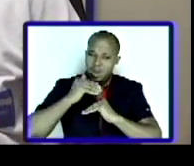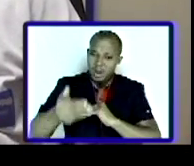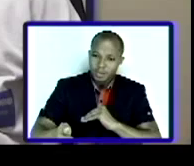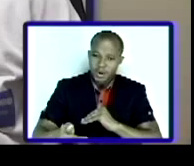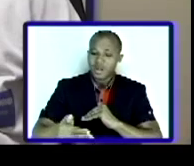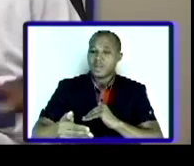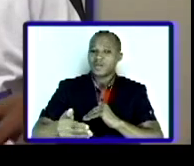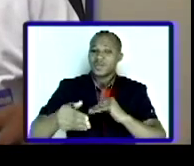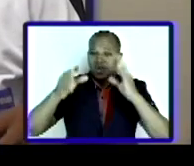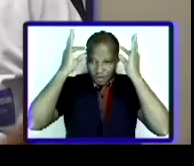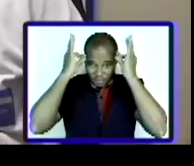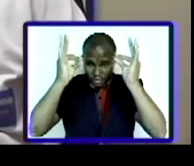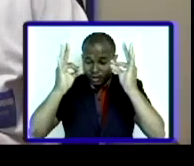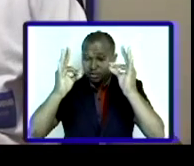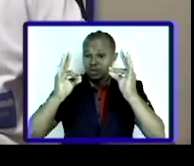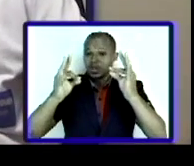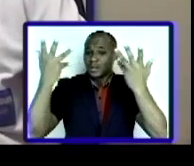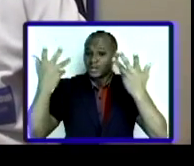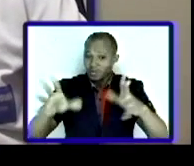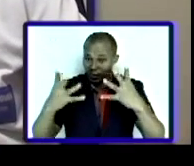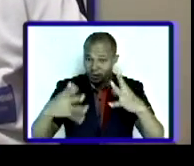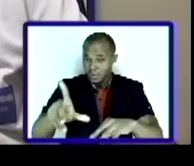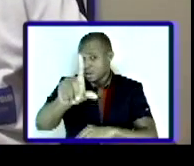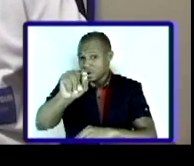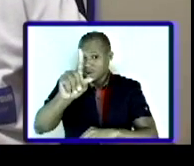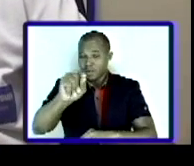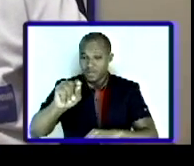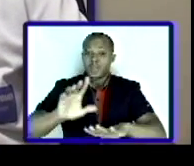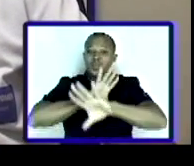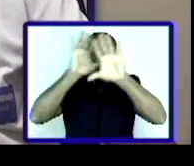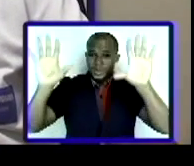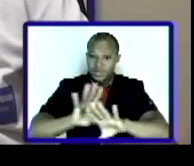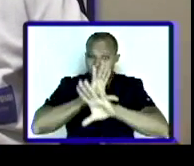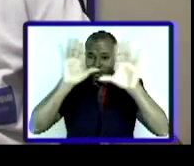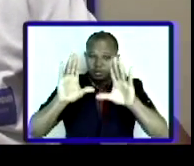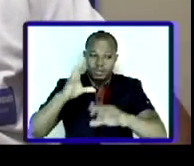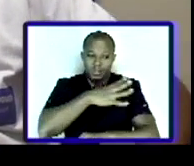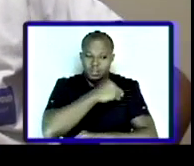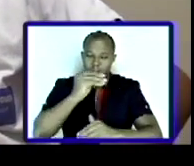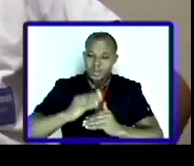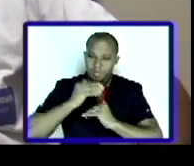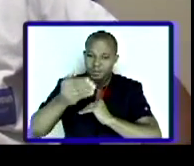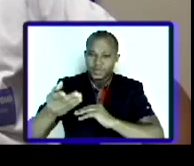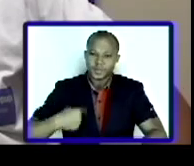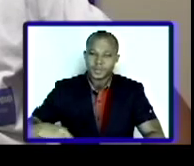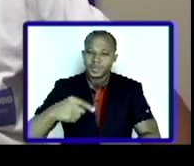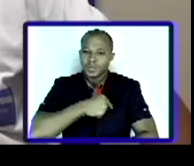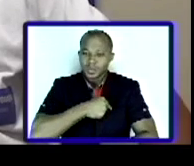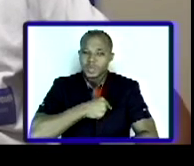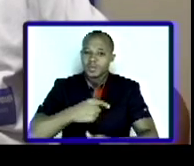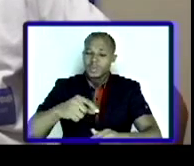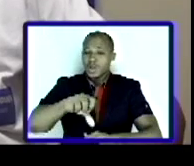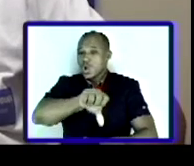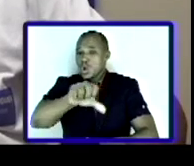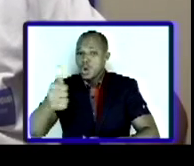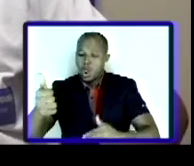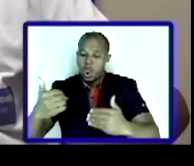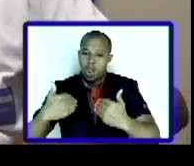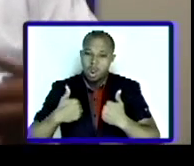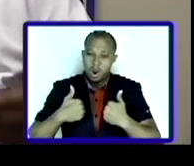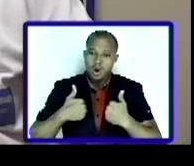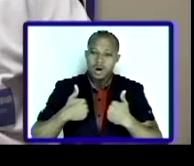et lundi la fini le 20 dimanche. Et puis après ça, on a gagné une autre séance qui a